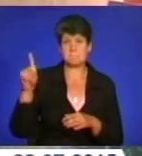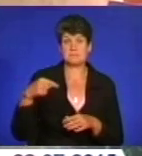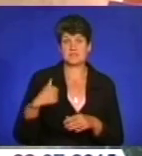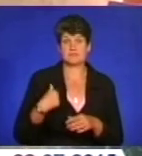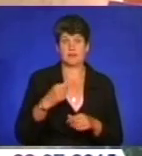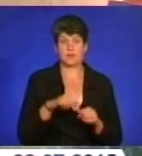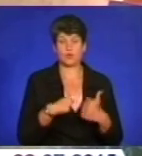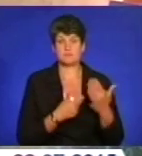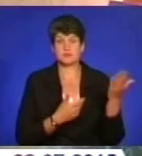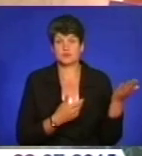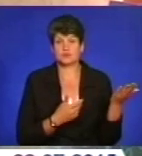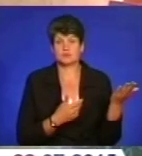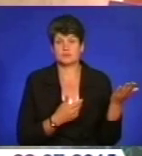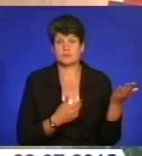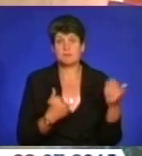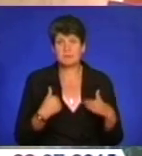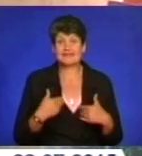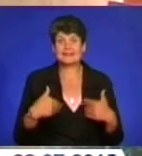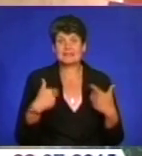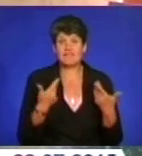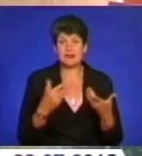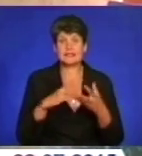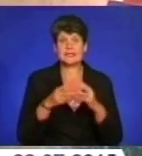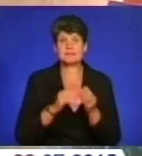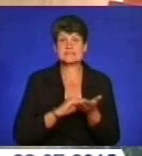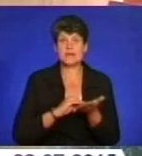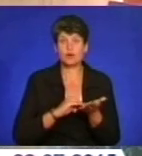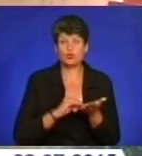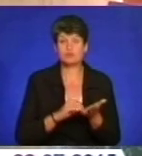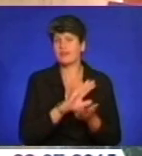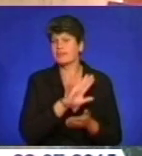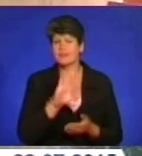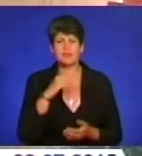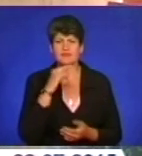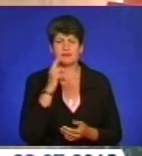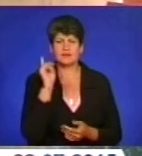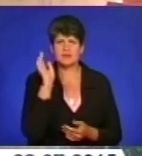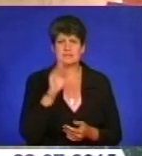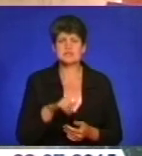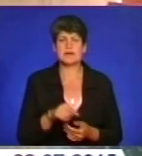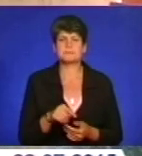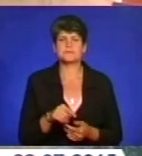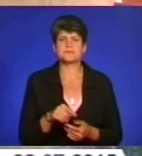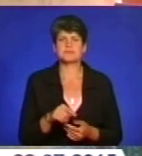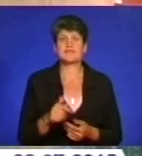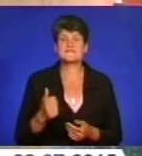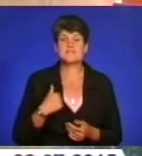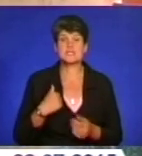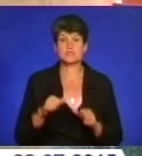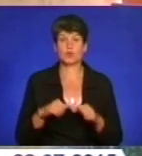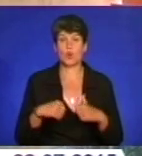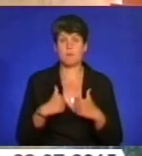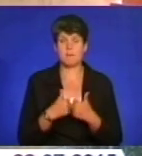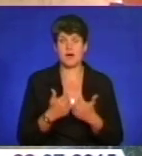на комісію. Ми давали їм заключення. Но, незважаючи на це, значить, військомат,